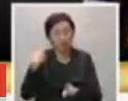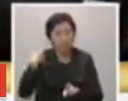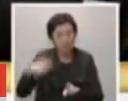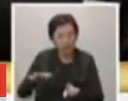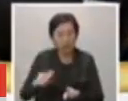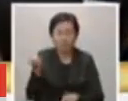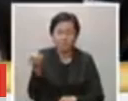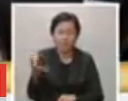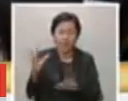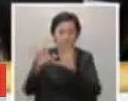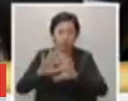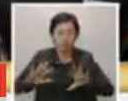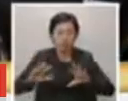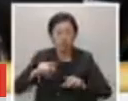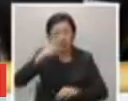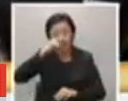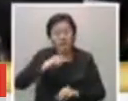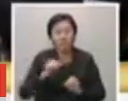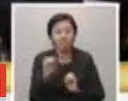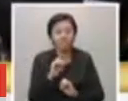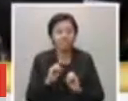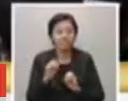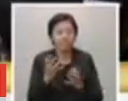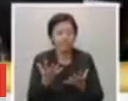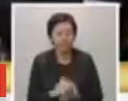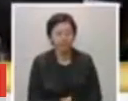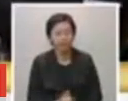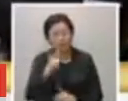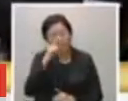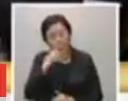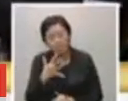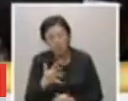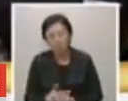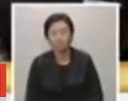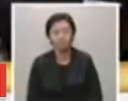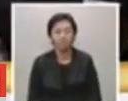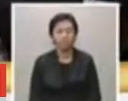ในภูมิภาคนี้ประเทศไทยแทบไม่มีหรือไม่มีเลย